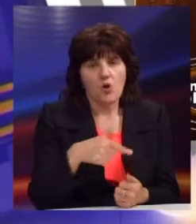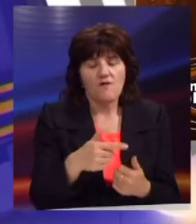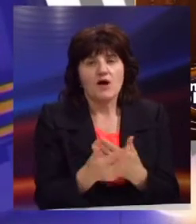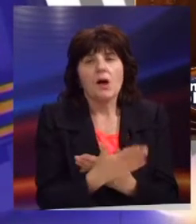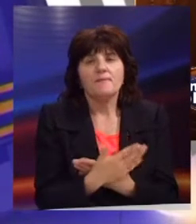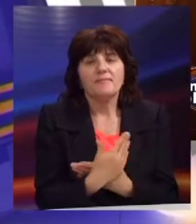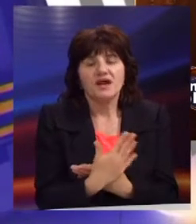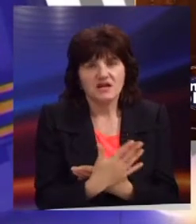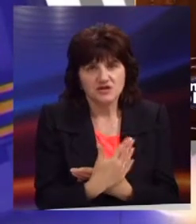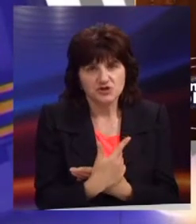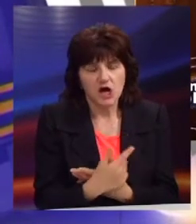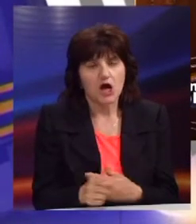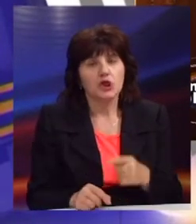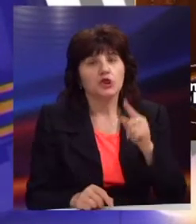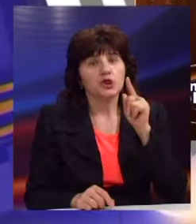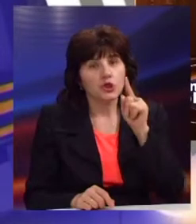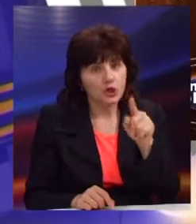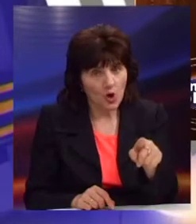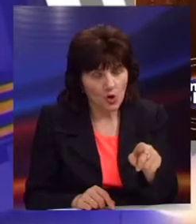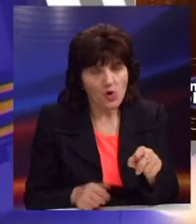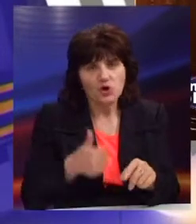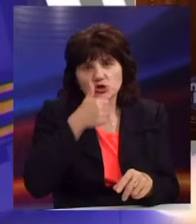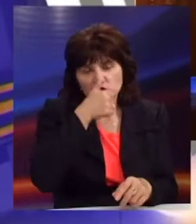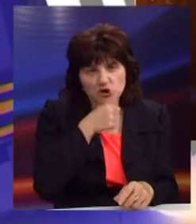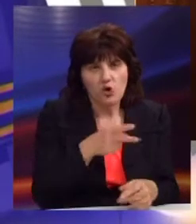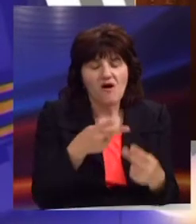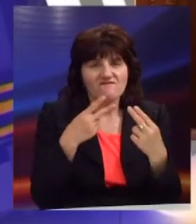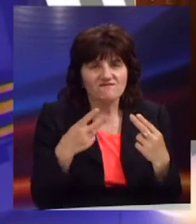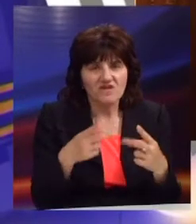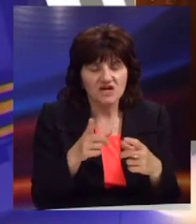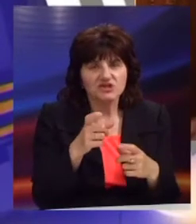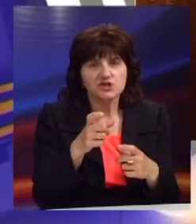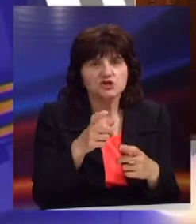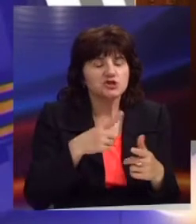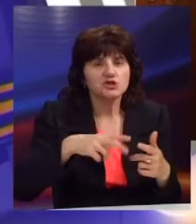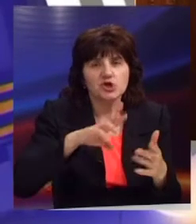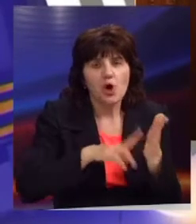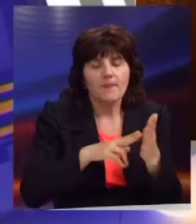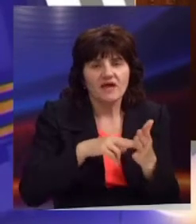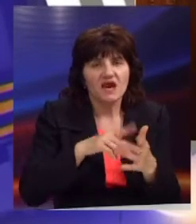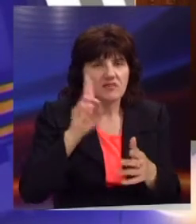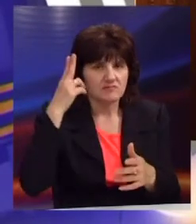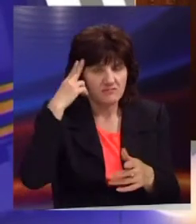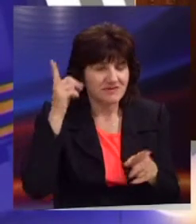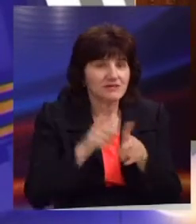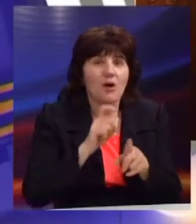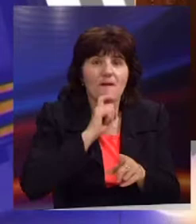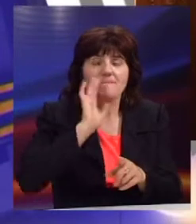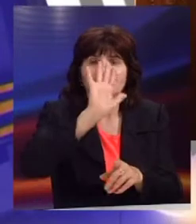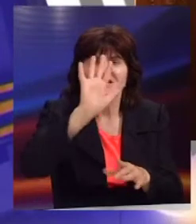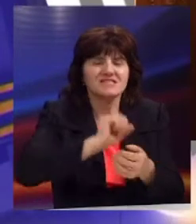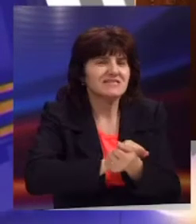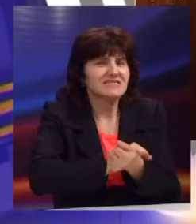Čongradsku, ali to što važi za firme sa teritorije Čongradske komore, važi za sve firme sa teritorije Mađarske, važi za